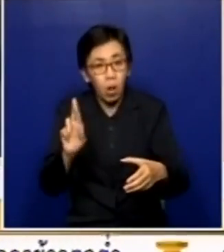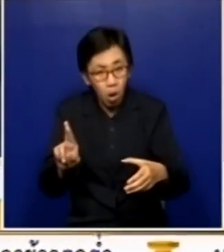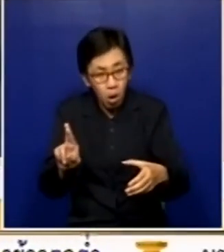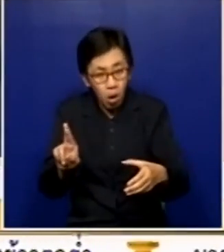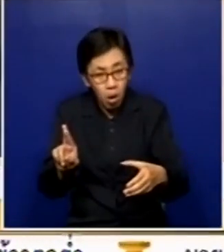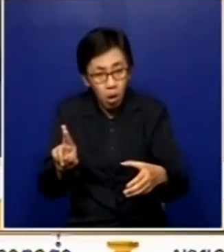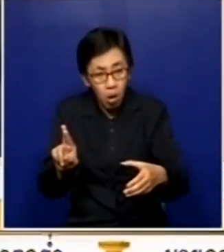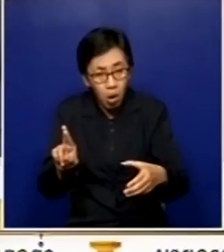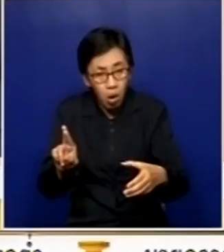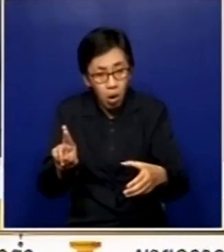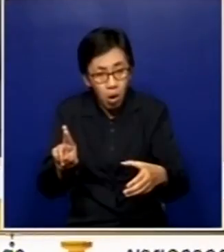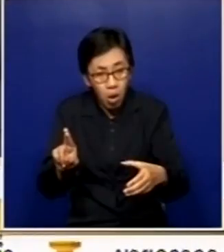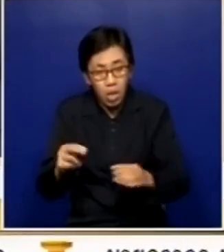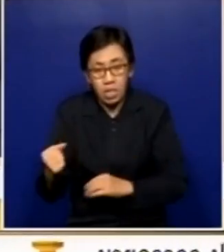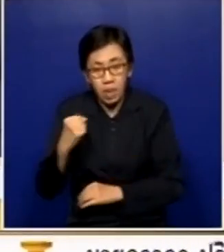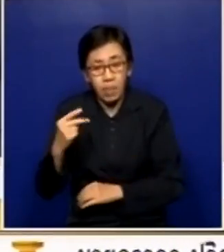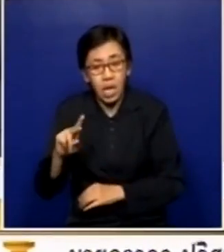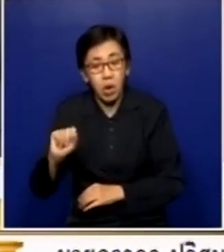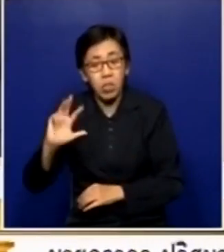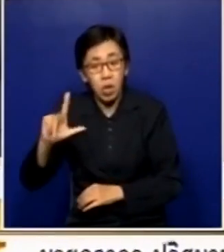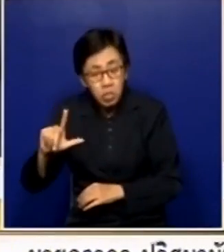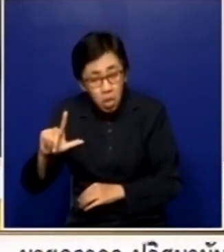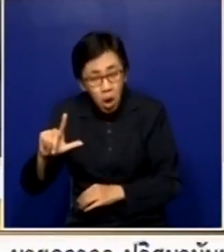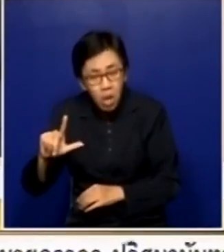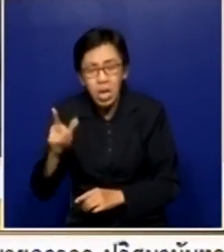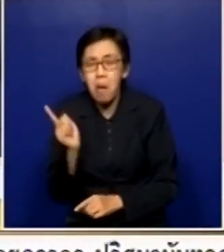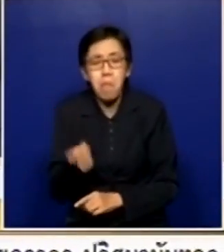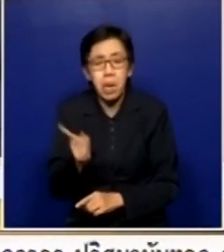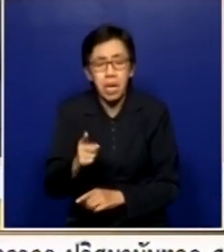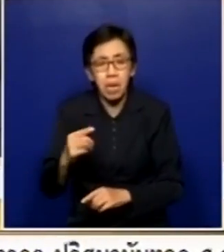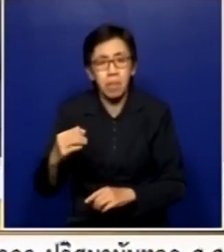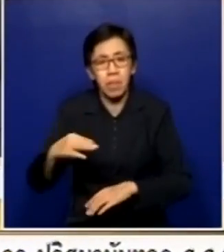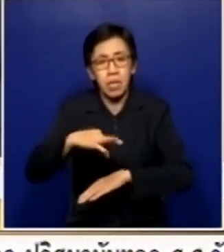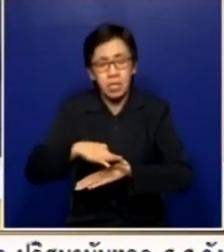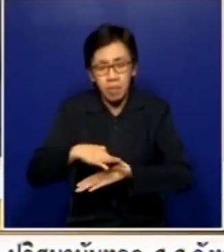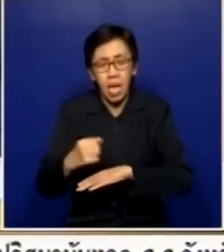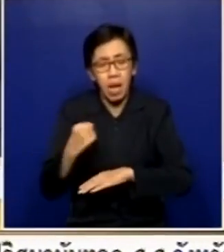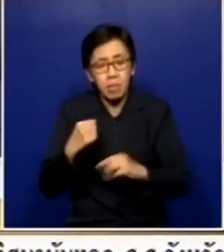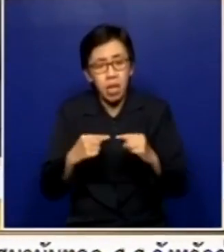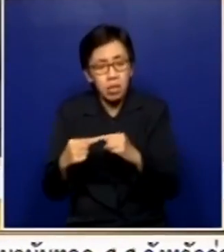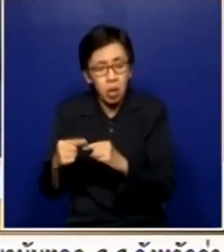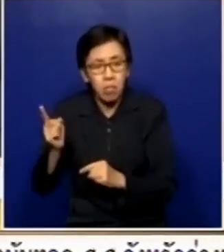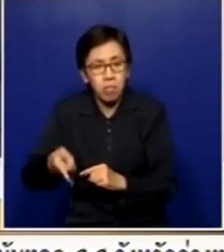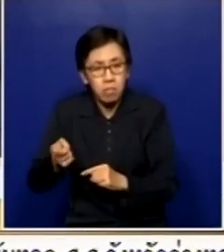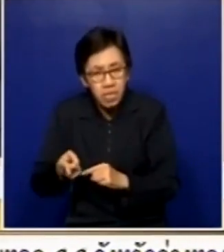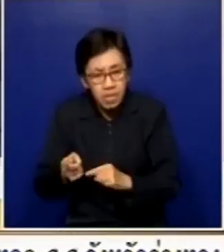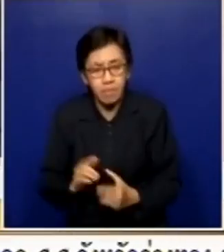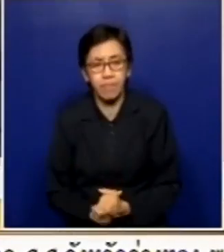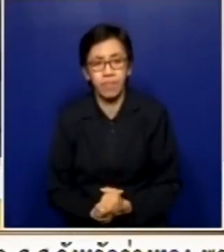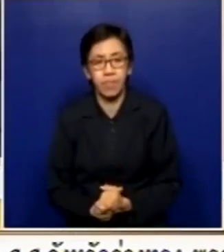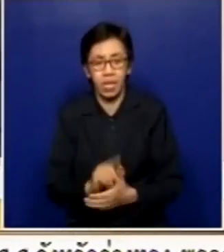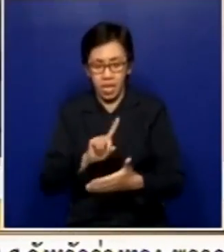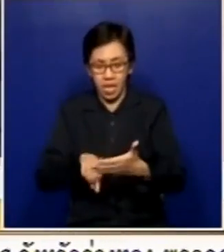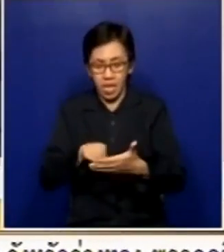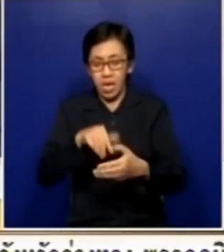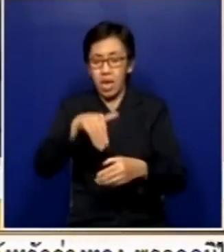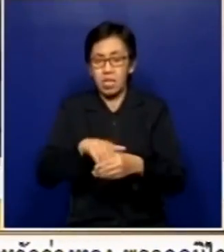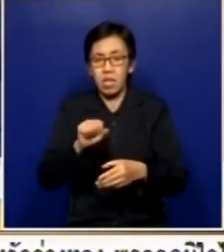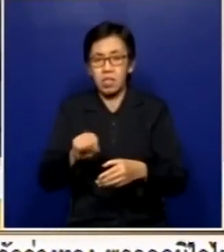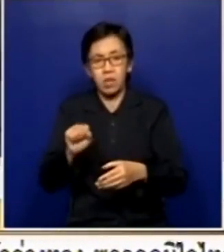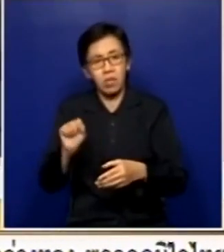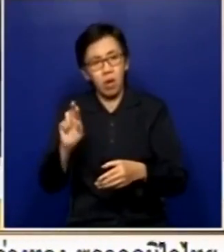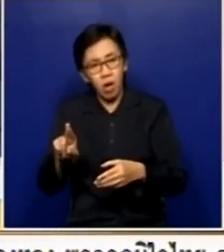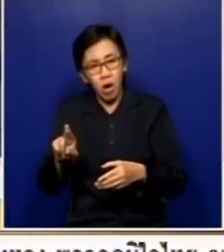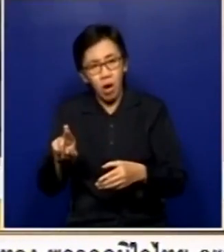ว่าไม่มีการรื้อถอนระบบหน้าของสศชก่อนตามที่เราเสนอสิ่งที่เกิดขึ้นก็คือว่าการเลือกตั้ง 2รอดำเนินไป